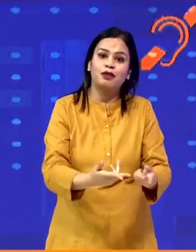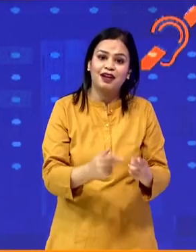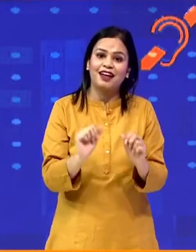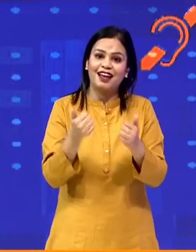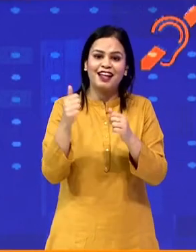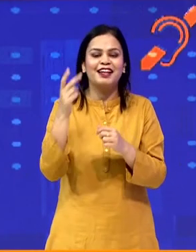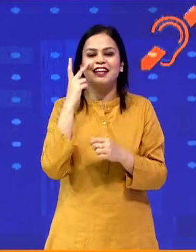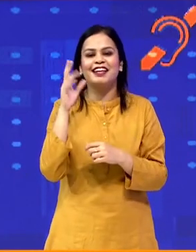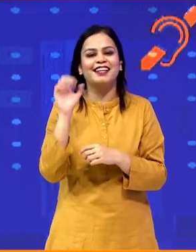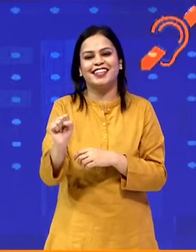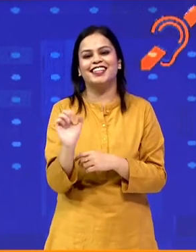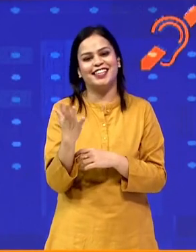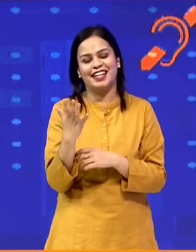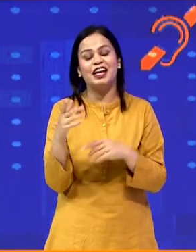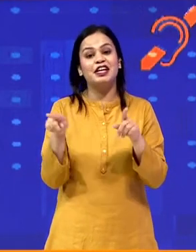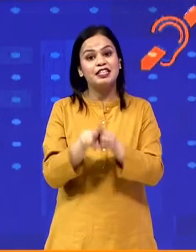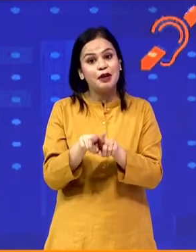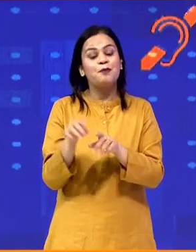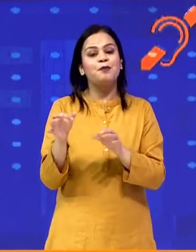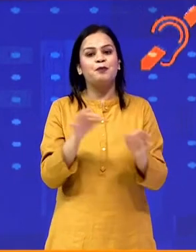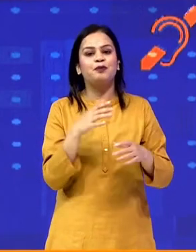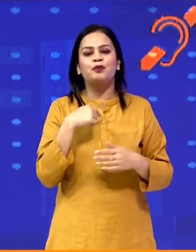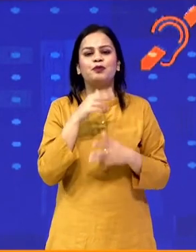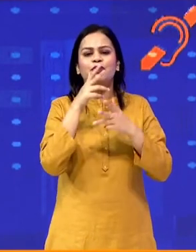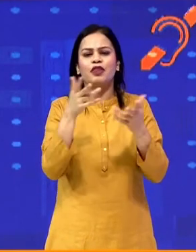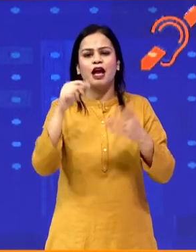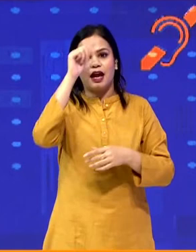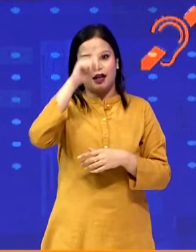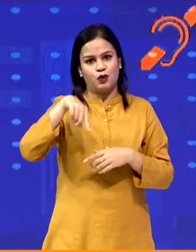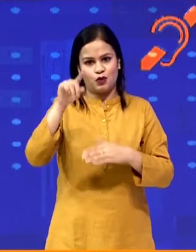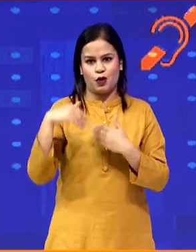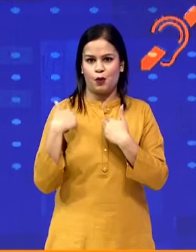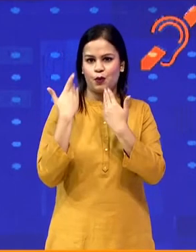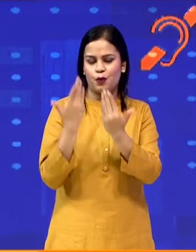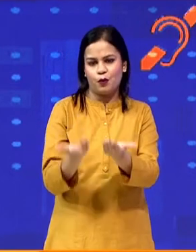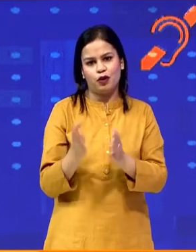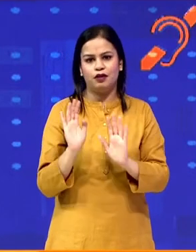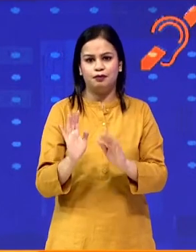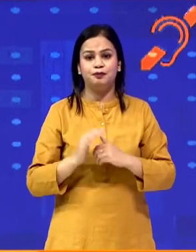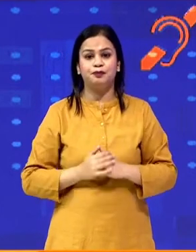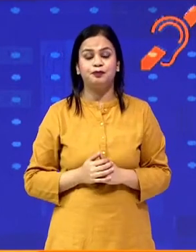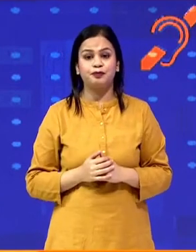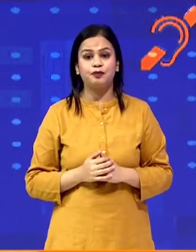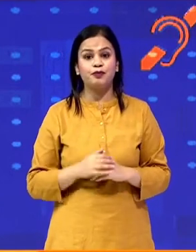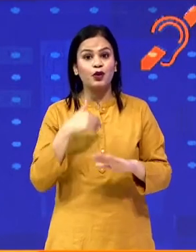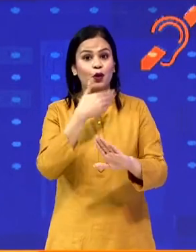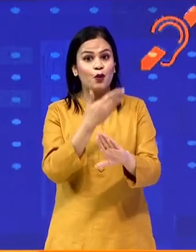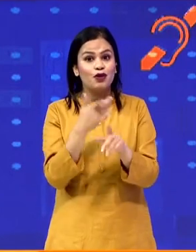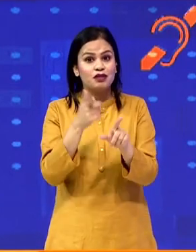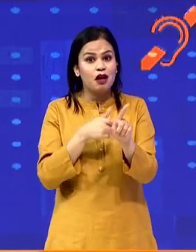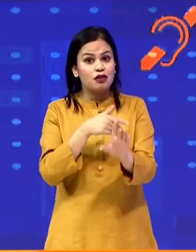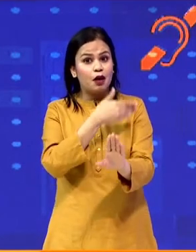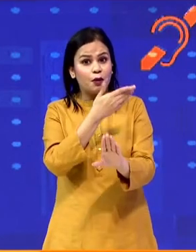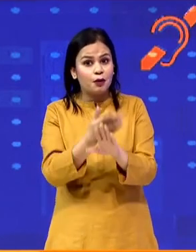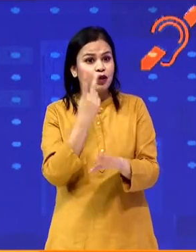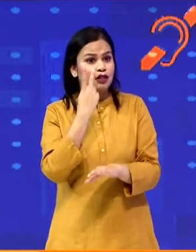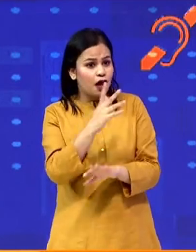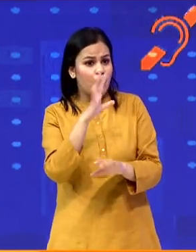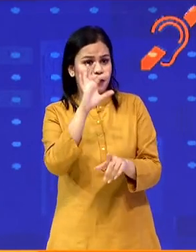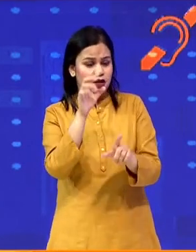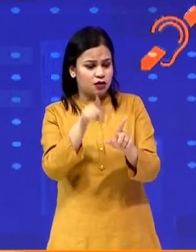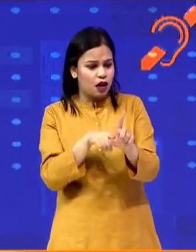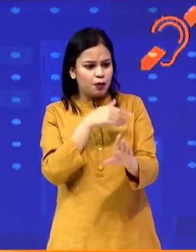मैंने आज तक हिंदुस्तान के 178 साल के एन पड़ा है और 50 रन से देखा